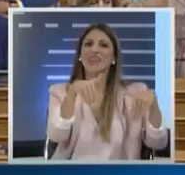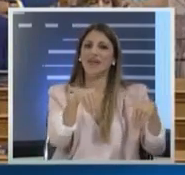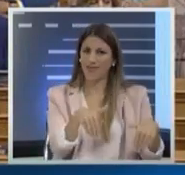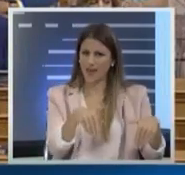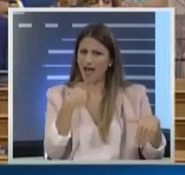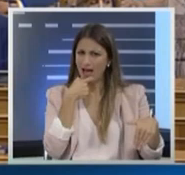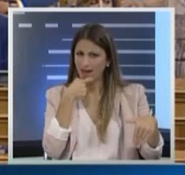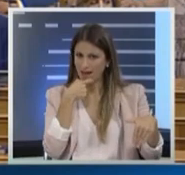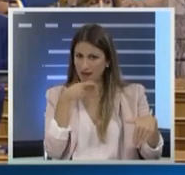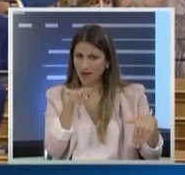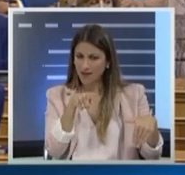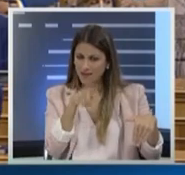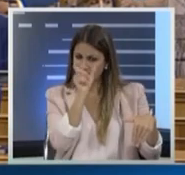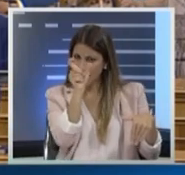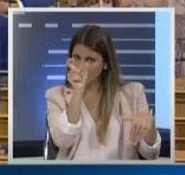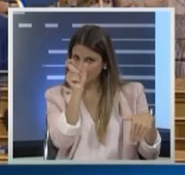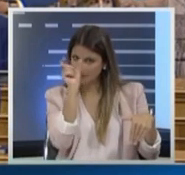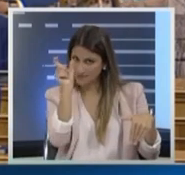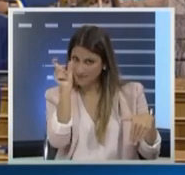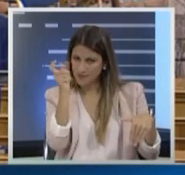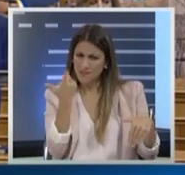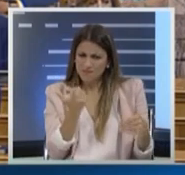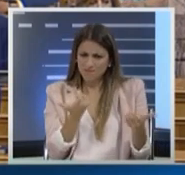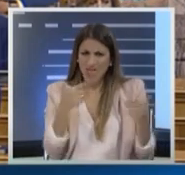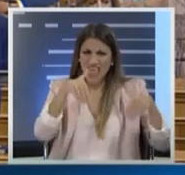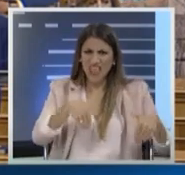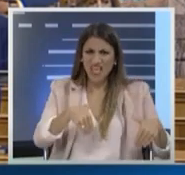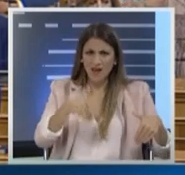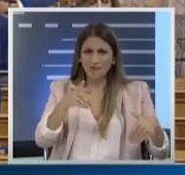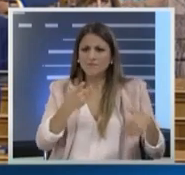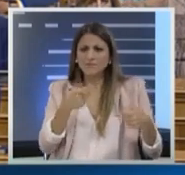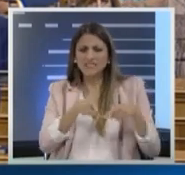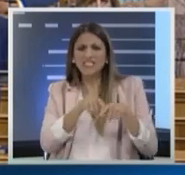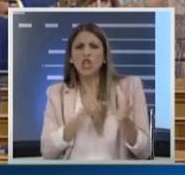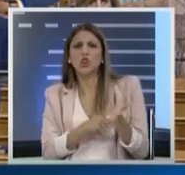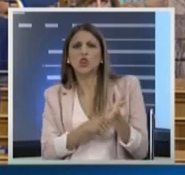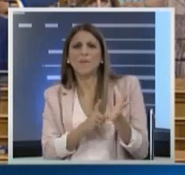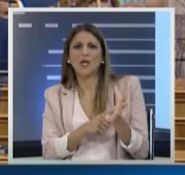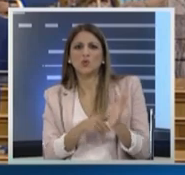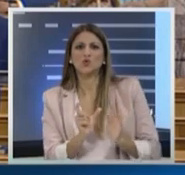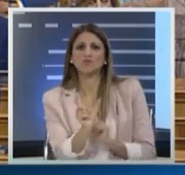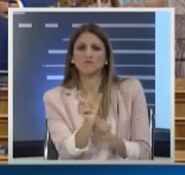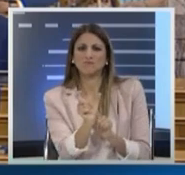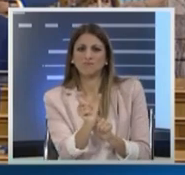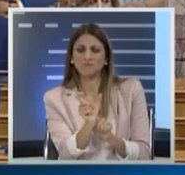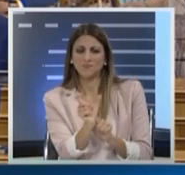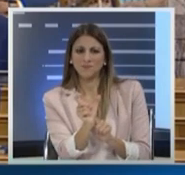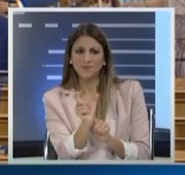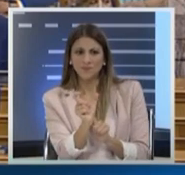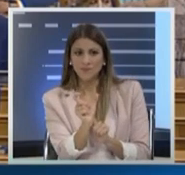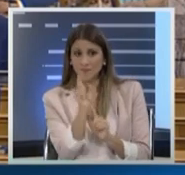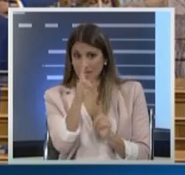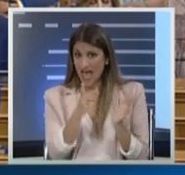στα αγγλικά η ηθαγένεια είναι ένας νομικός δεσμός του κάθε κράτους με τους πολίτες του, ο όρος ηθαγένεια ή υπηκότητα